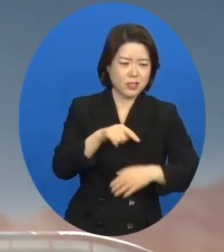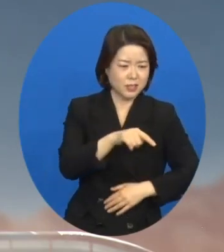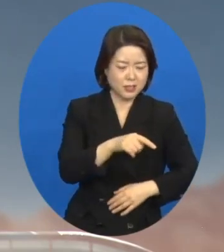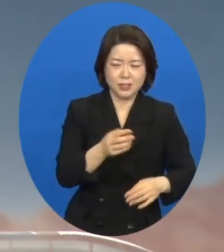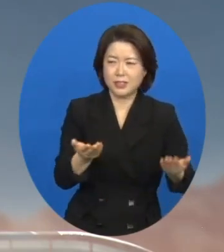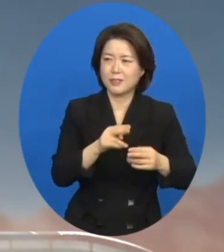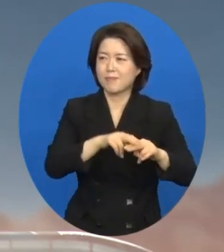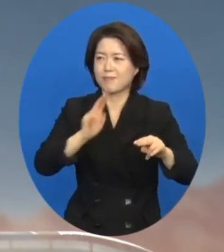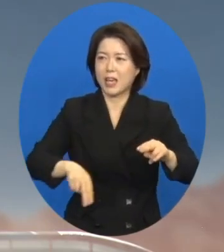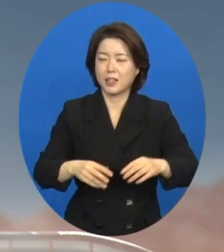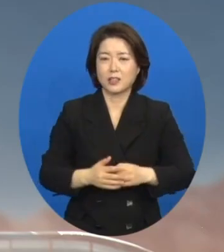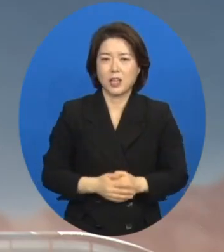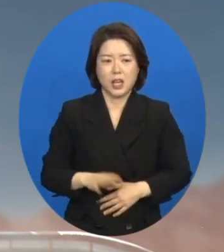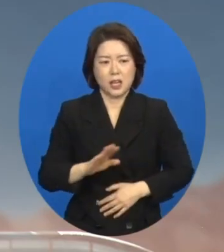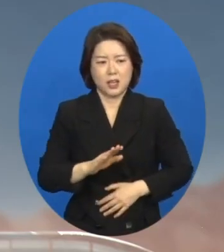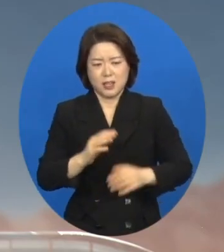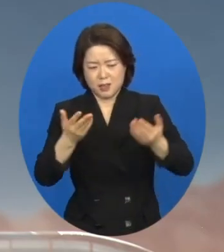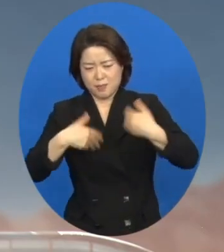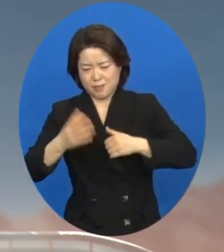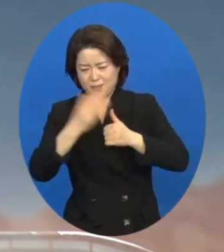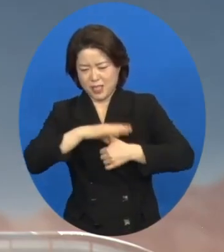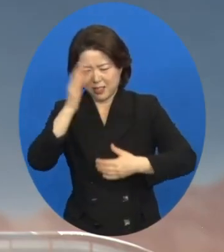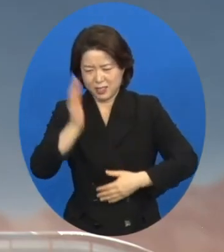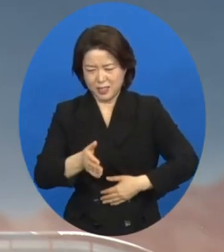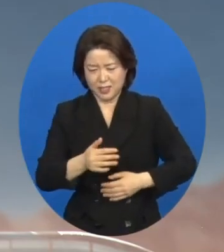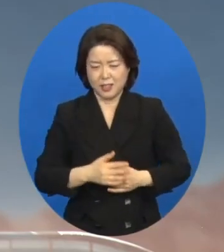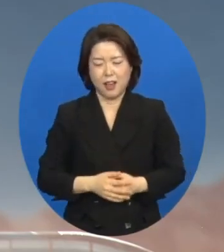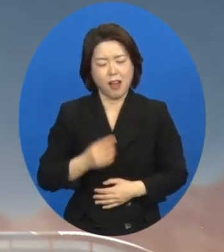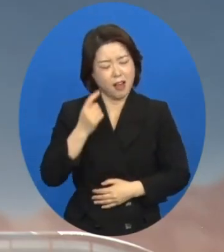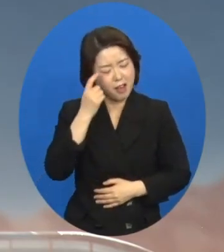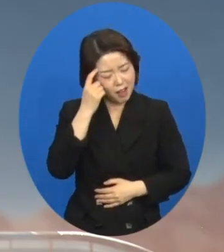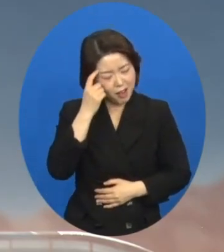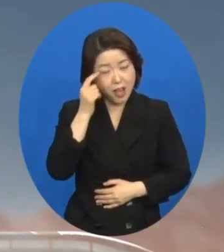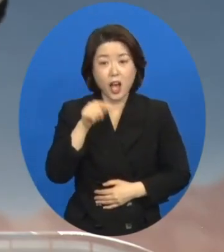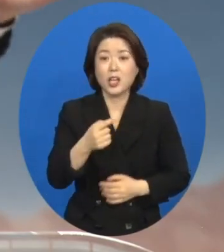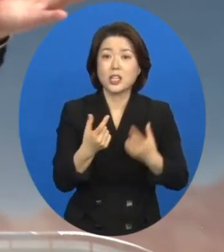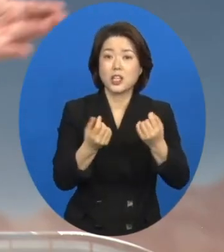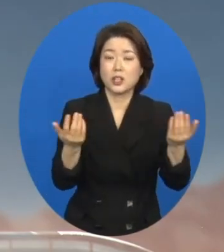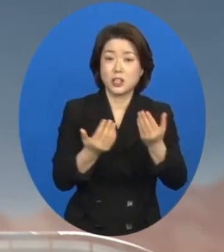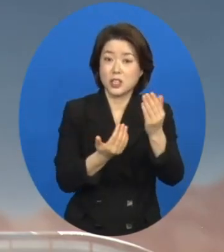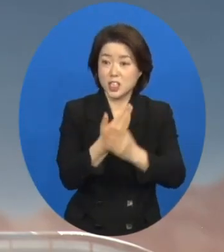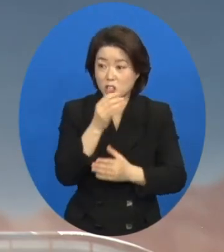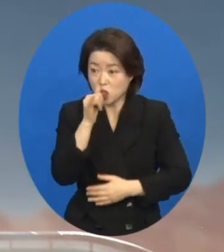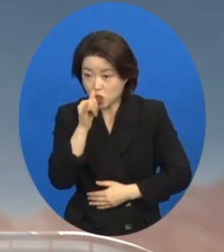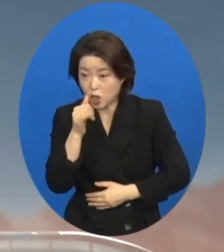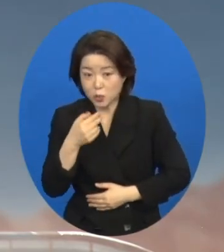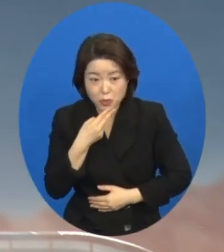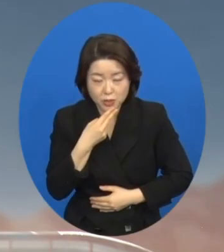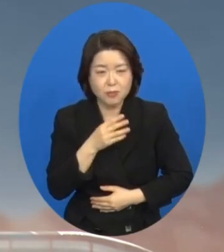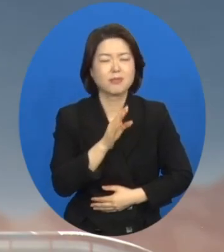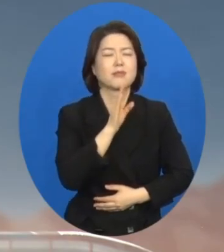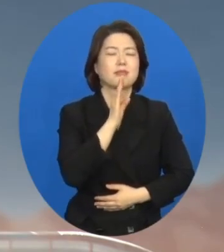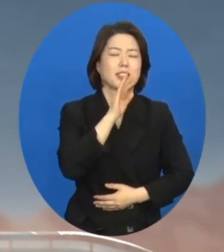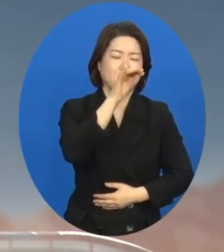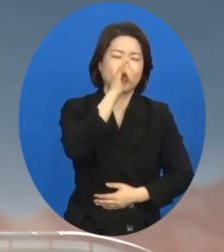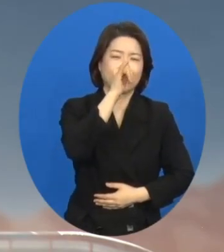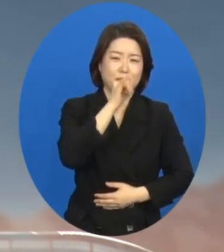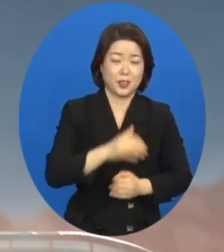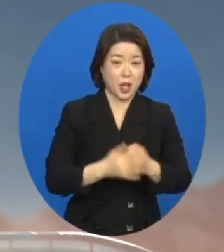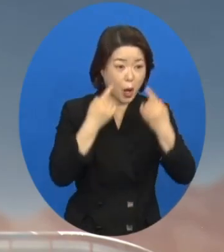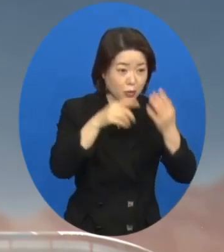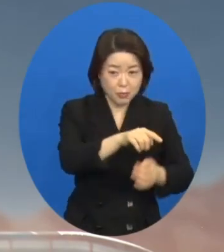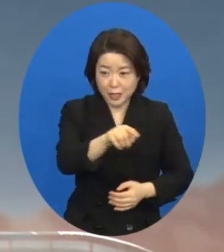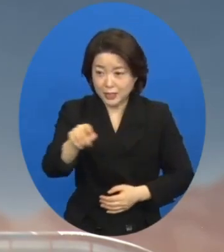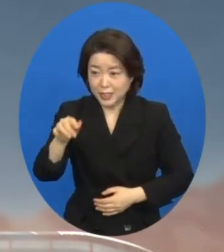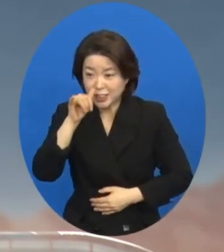이런, 차라리 안 받을 걸. 차라리 하지 말 걸. 이런 일이 있어요, 있어요. 있잖아요. 분명히 있잖아요. 있다